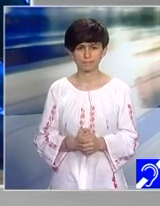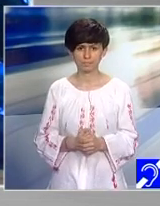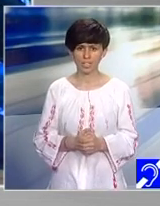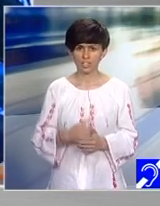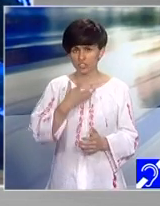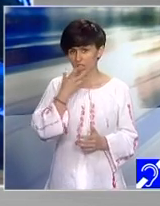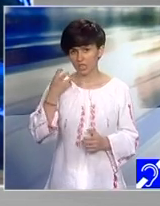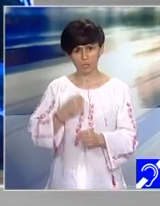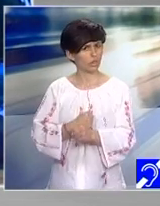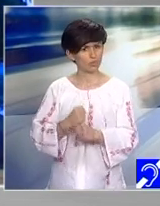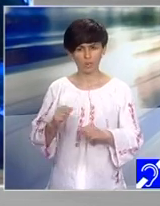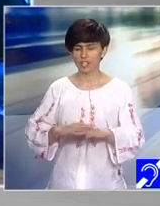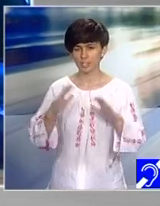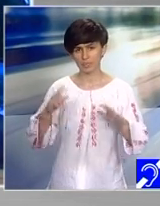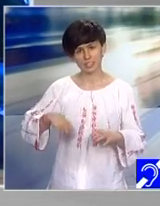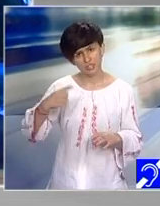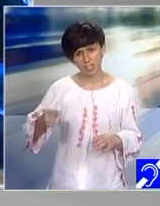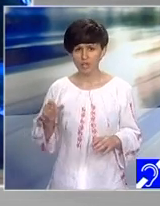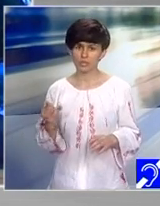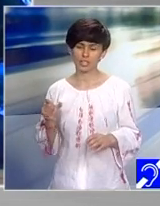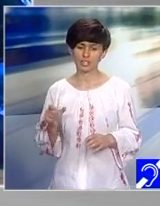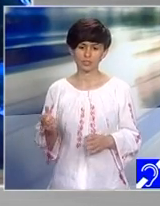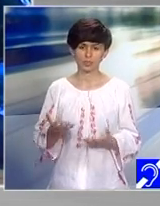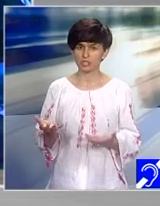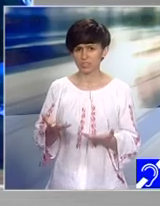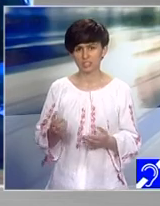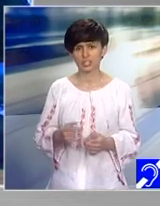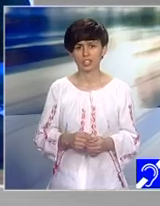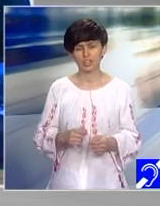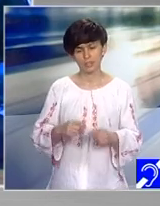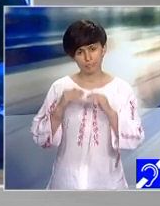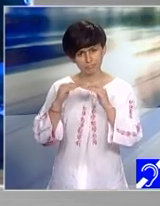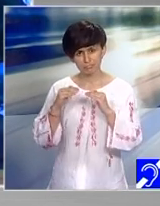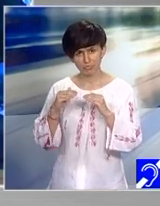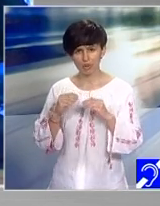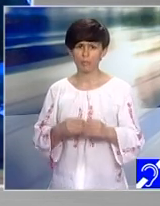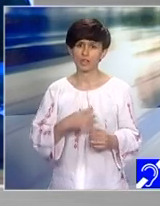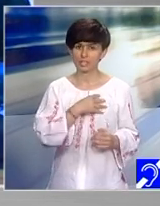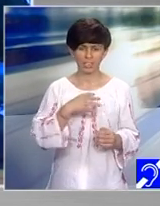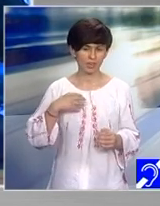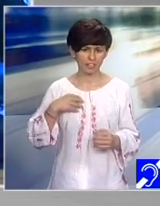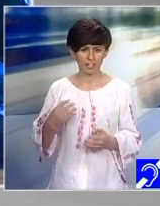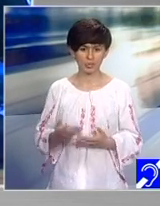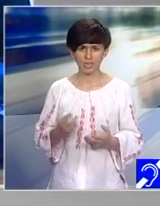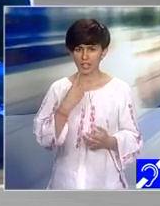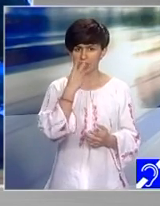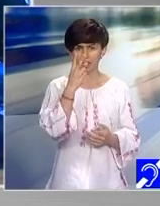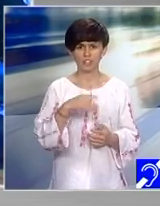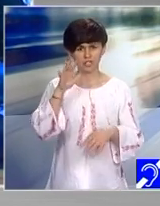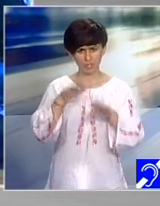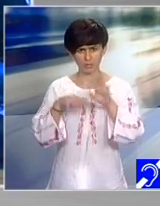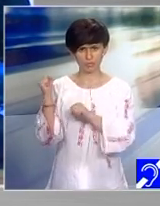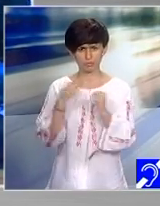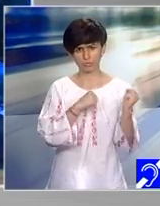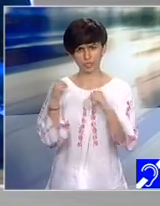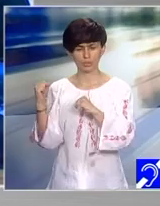doar canicula, adică e doar o parte din fenomenele meteo care ai văzut de câteva săptămâni deja, ba furtuni, ba ploi torențiale,